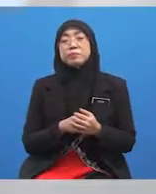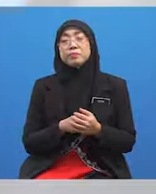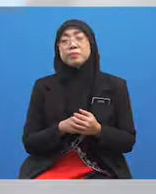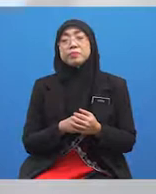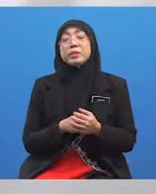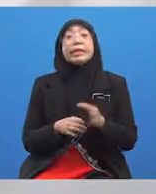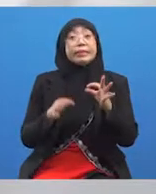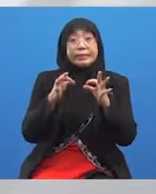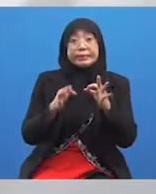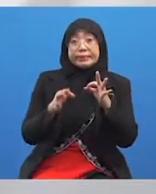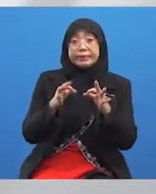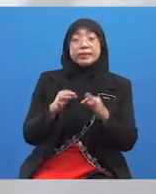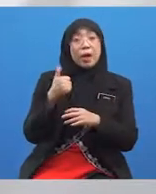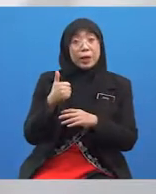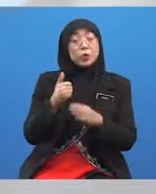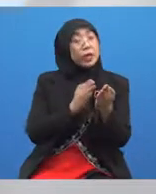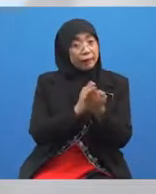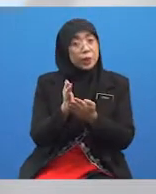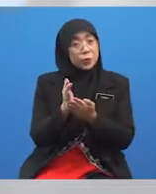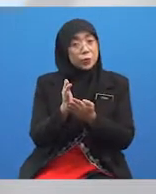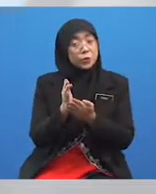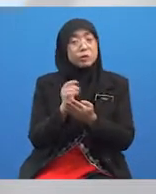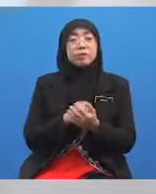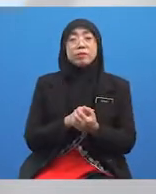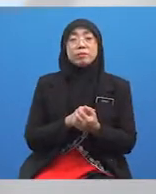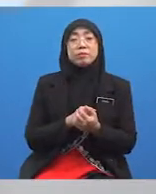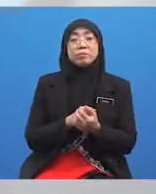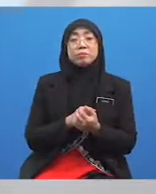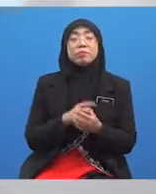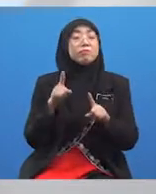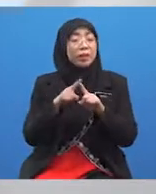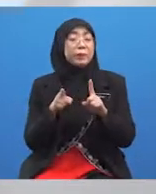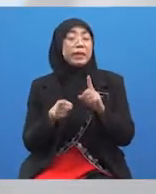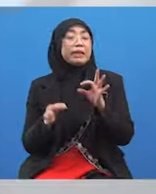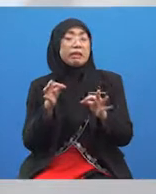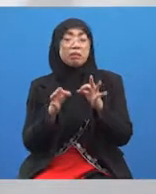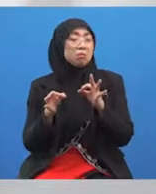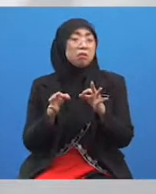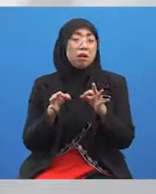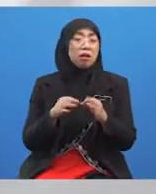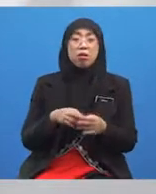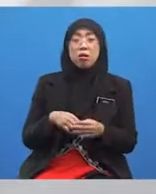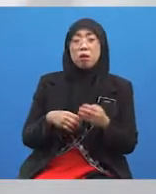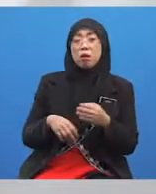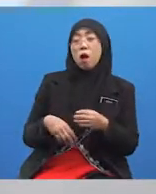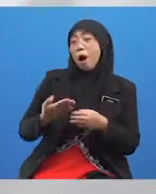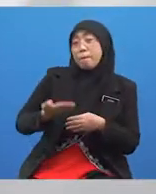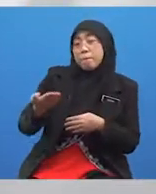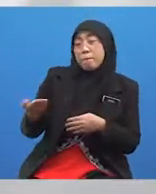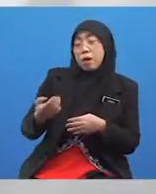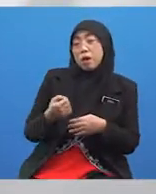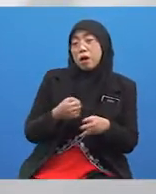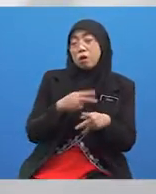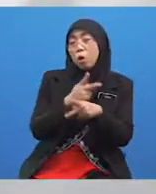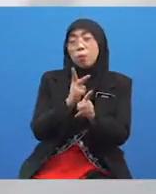baik dan sama seperti dalam tawaran seperti dalam tender, syarikat akan terus mengambil bahan mentah daripada syarikat pembekal